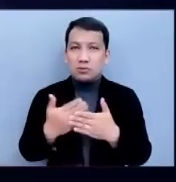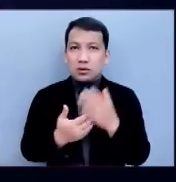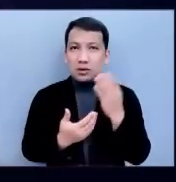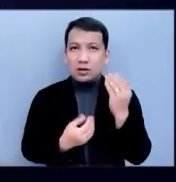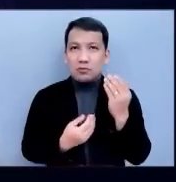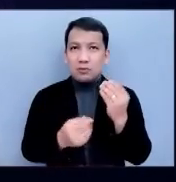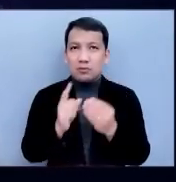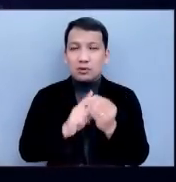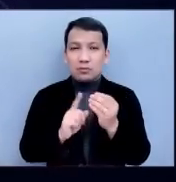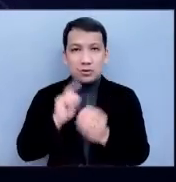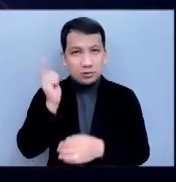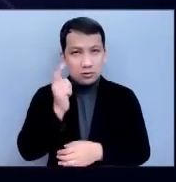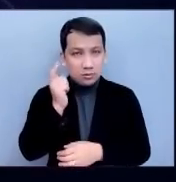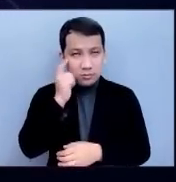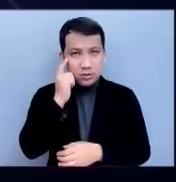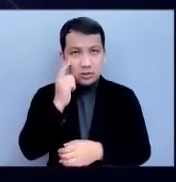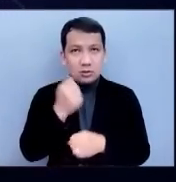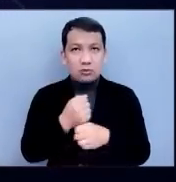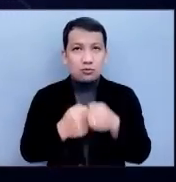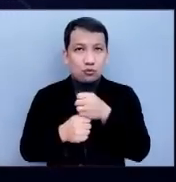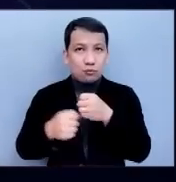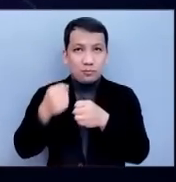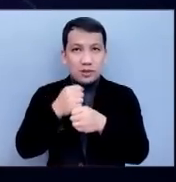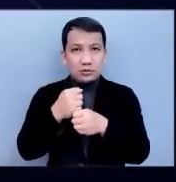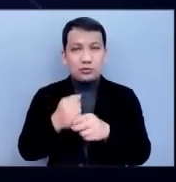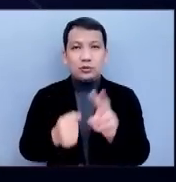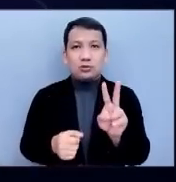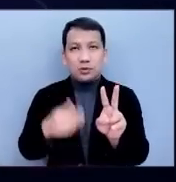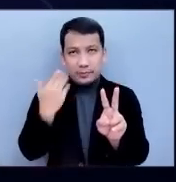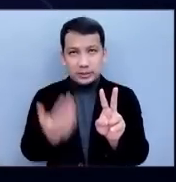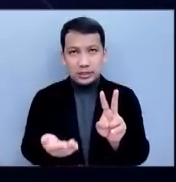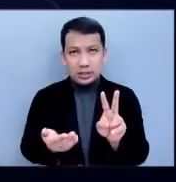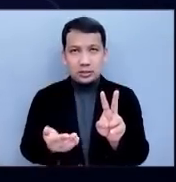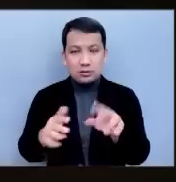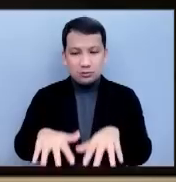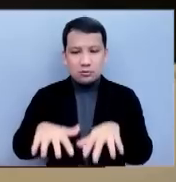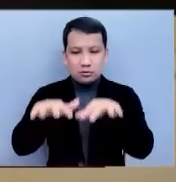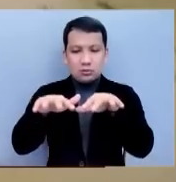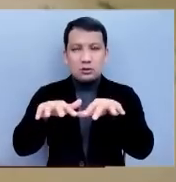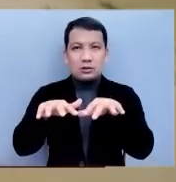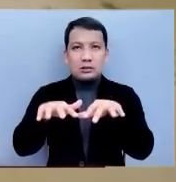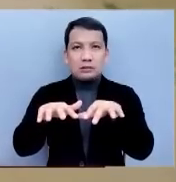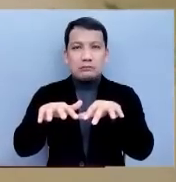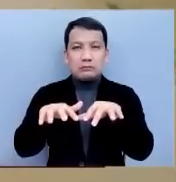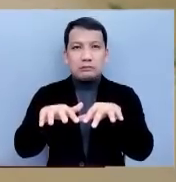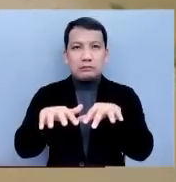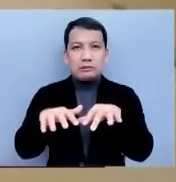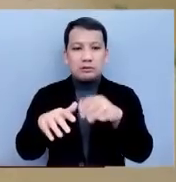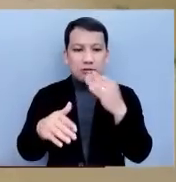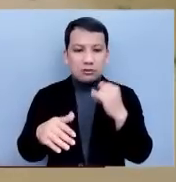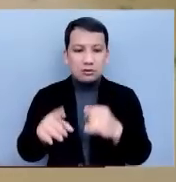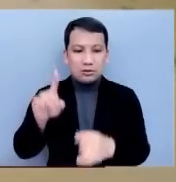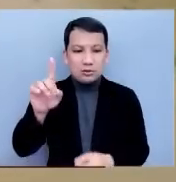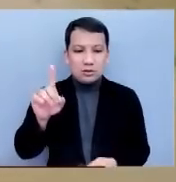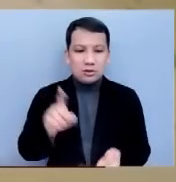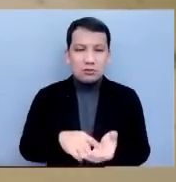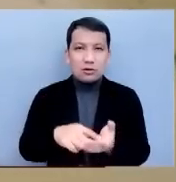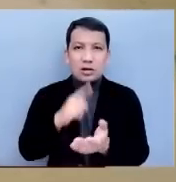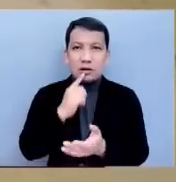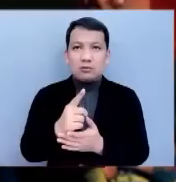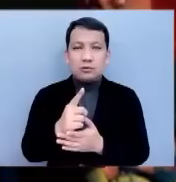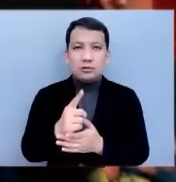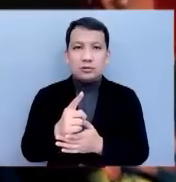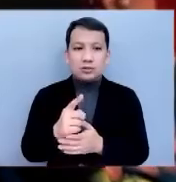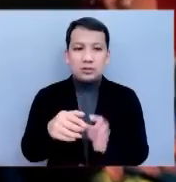provincial government ng Cotabato, dalawang namatay matapos malunod sa baha. Mahigit 1,000 hektarya naman ng palayan ang